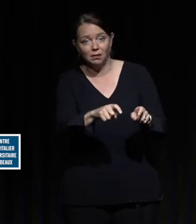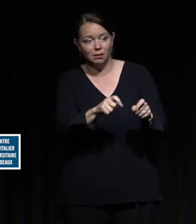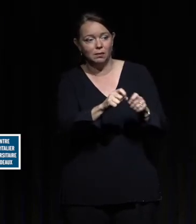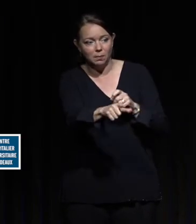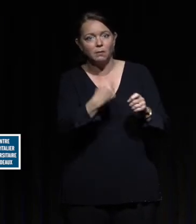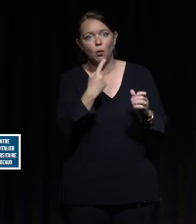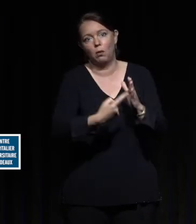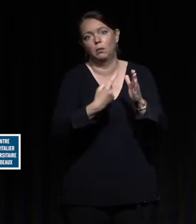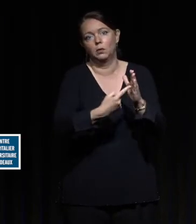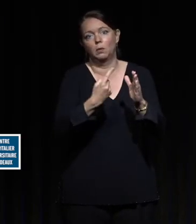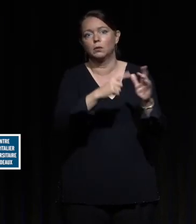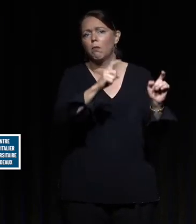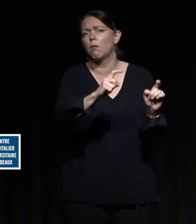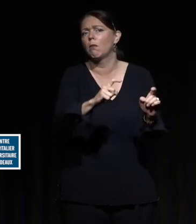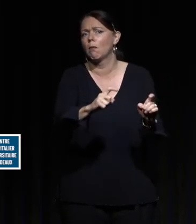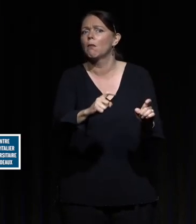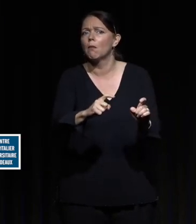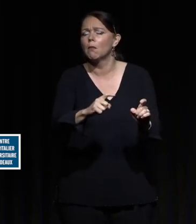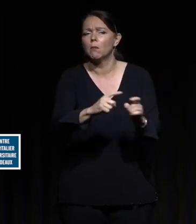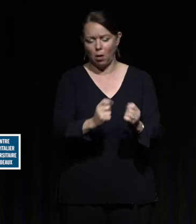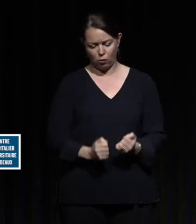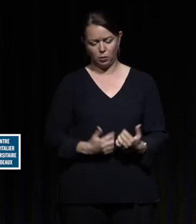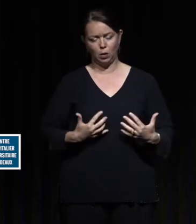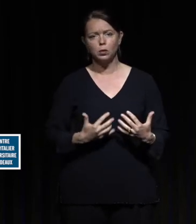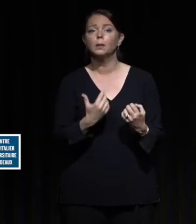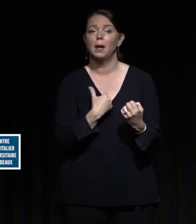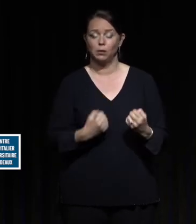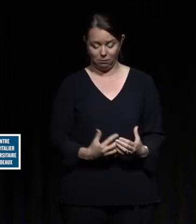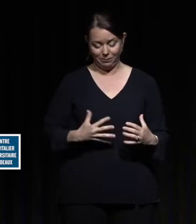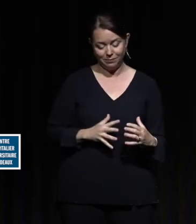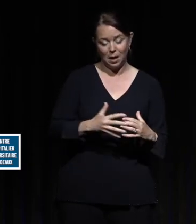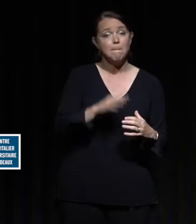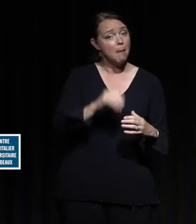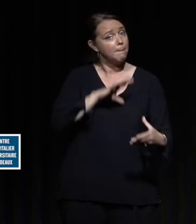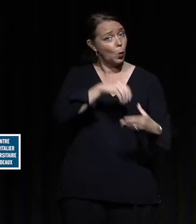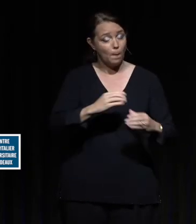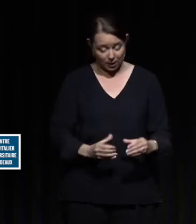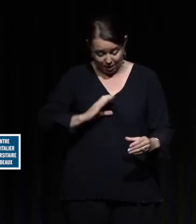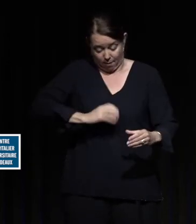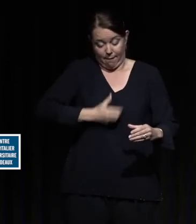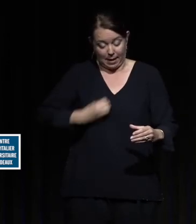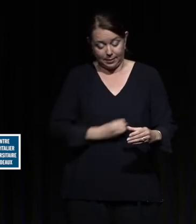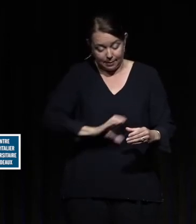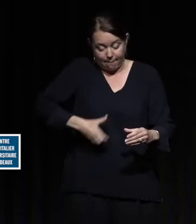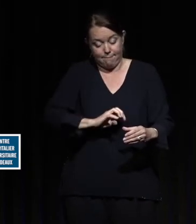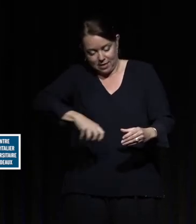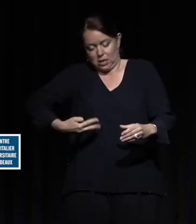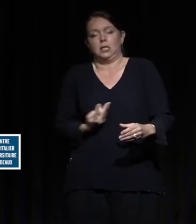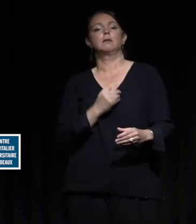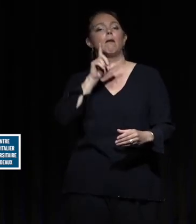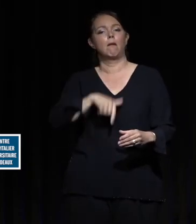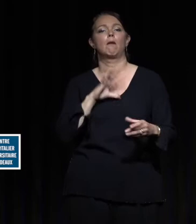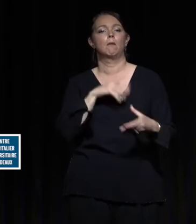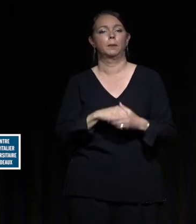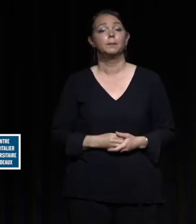taux des récurrences, surtout des endométriomes, mais aussi, c'est vrai, dans l'endométriose péritonéale et profonde. Donc, les recommandations médicales, si vous ne souhaitez